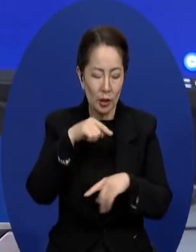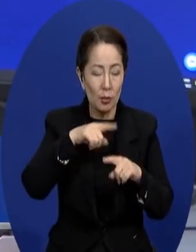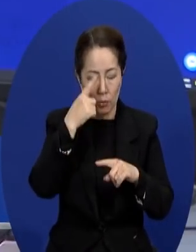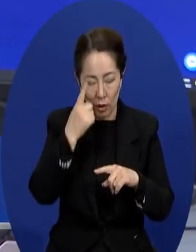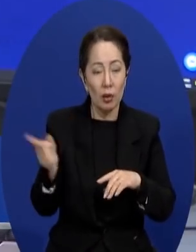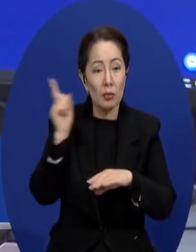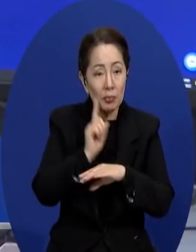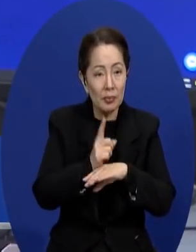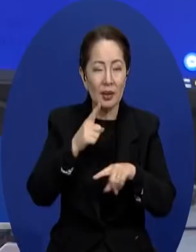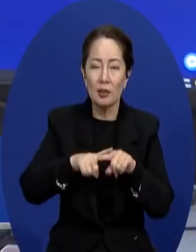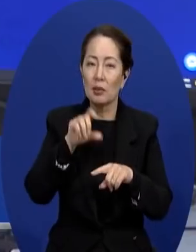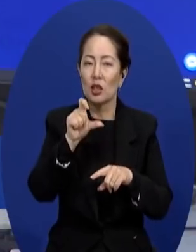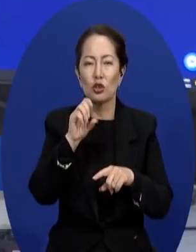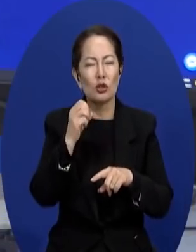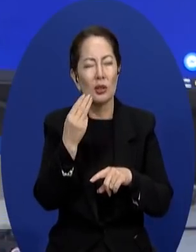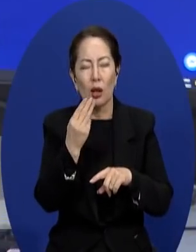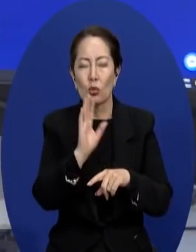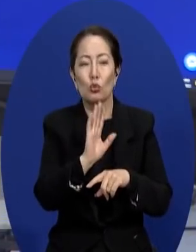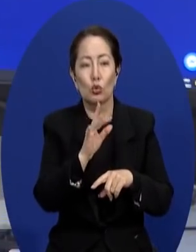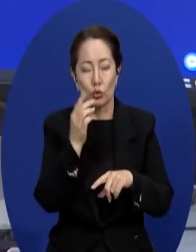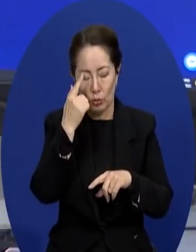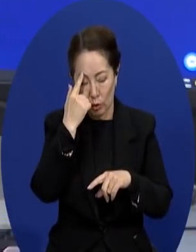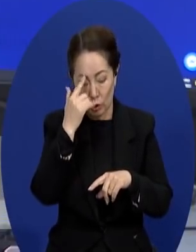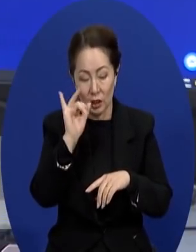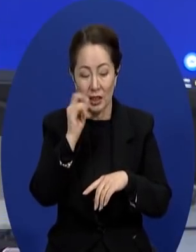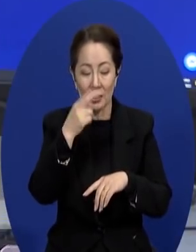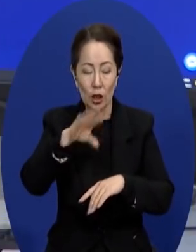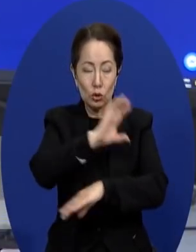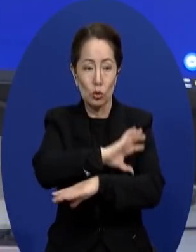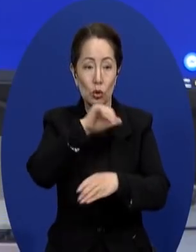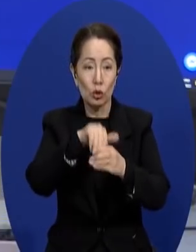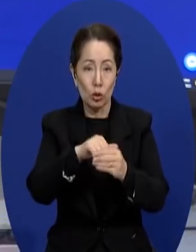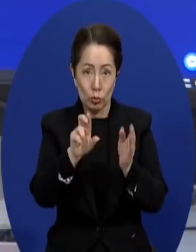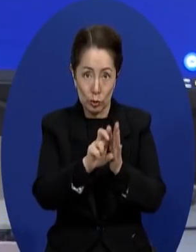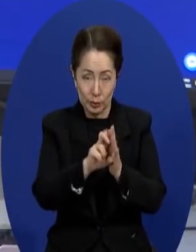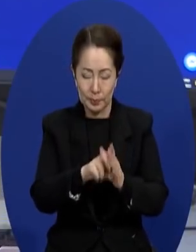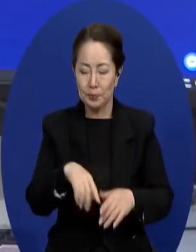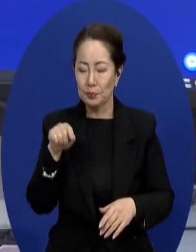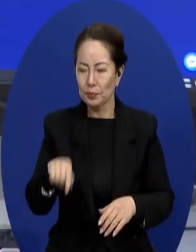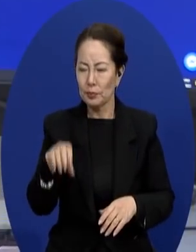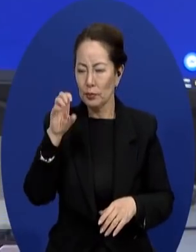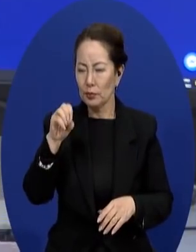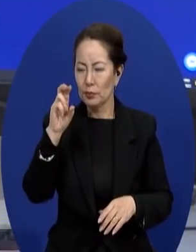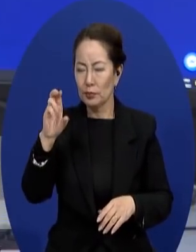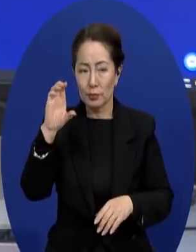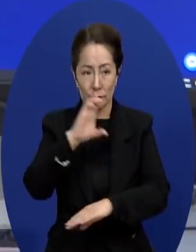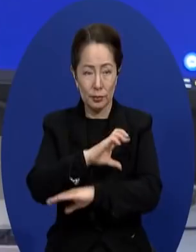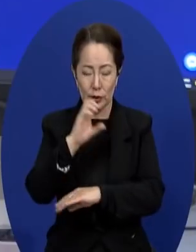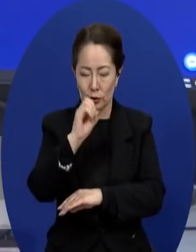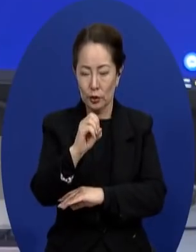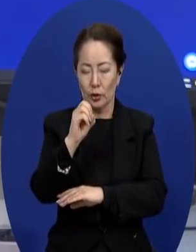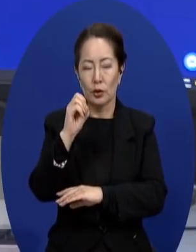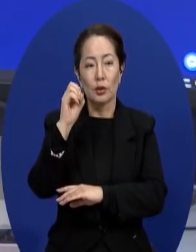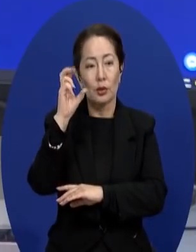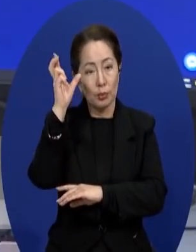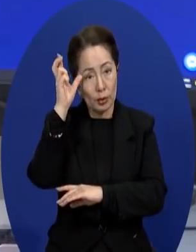шалгалтыг өгөхгүйгээр дотоодын ихтэй сургуульд эсэн суралцах ийм боломж бүрдэж байна. За харин ерөнхий боловсролын сургууль төгсөгчид болон